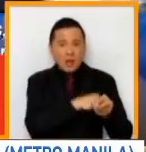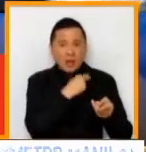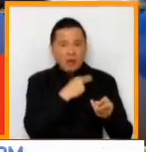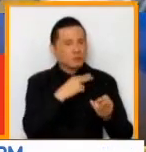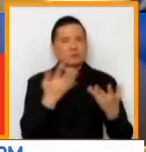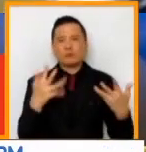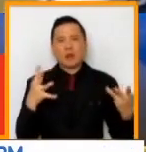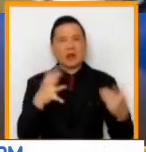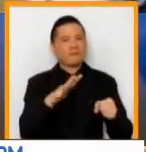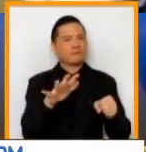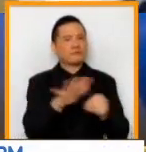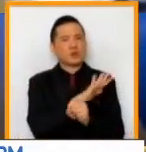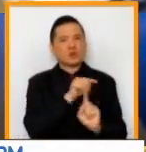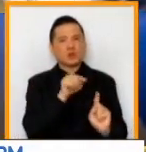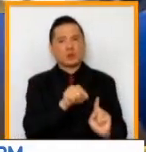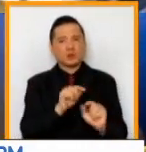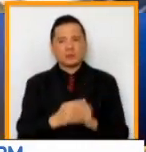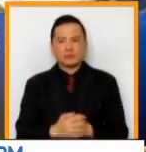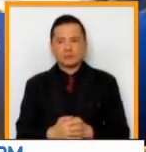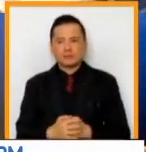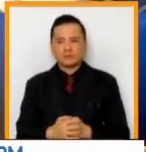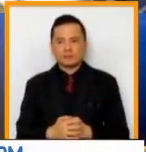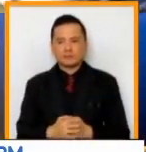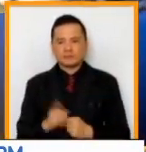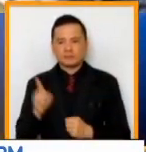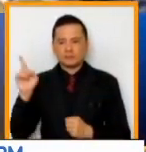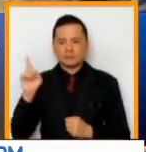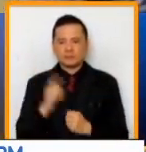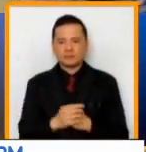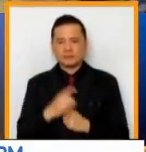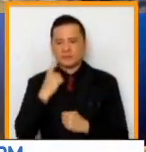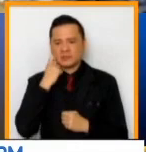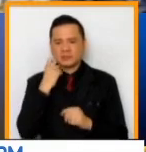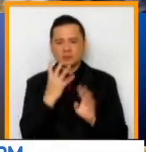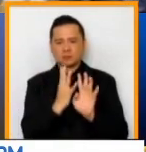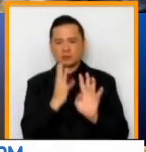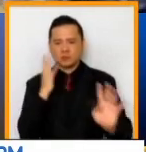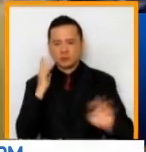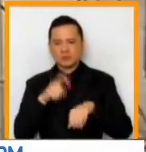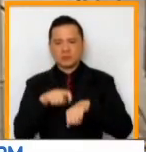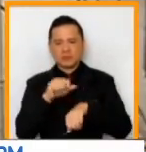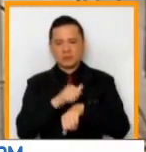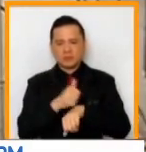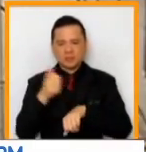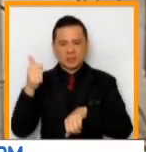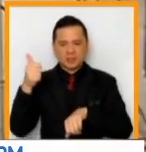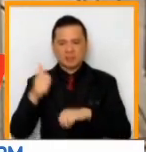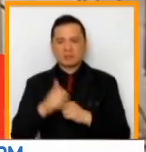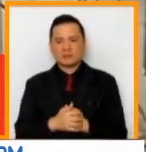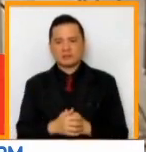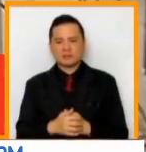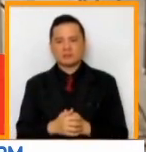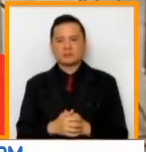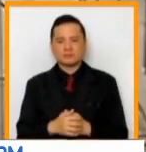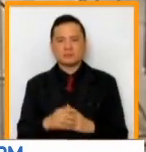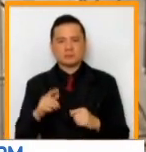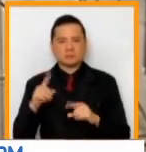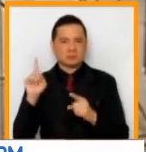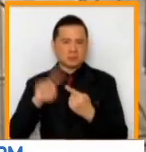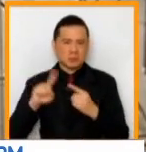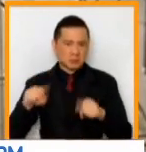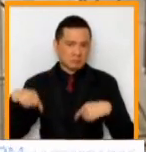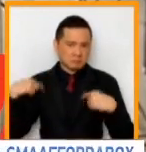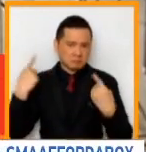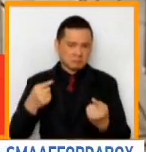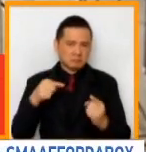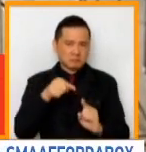ospital. Ganina ba ako nagpila lang mga alas 10? Nantod ka rin, wala pa, pila lang yapon. Sa Davao City, tatlong tangke na lang